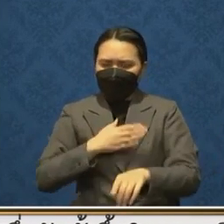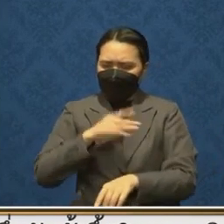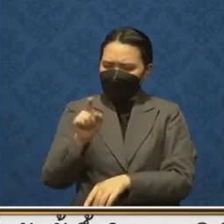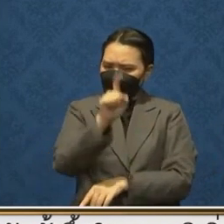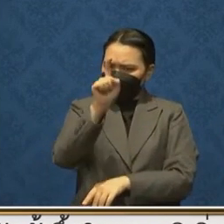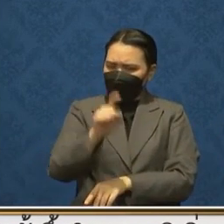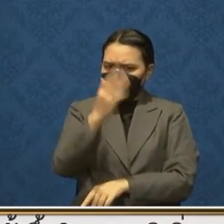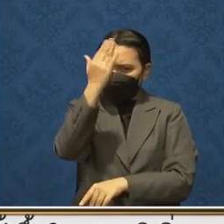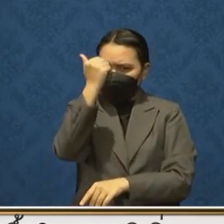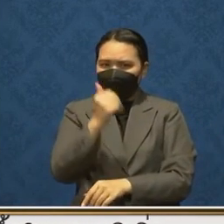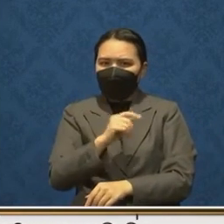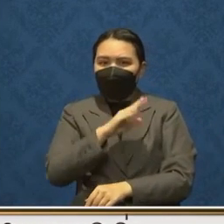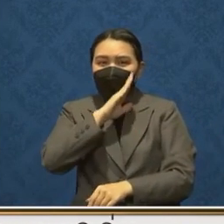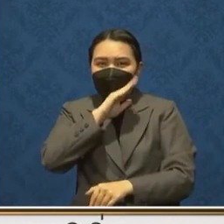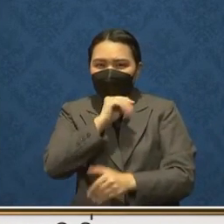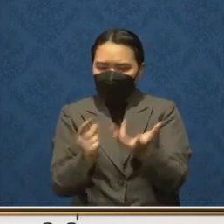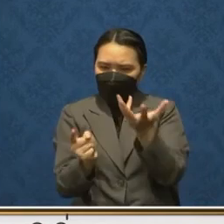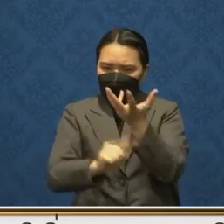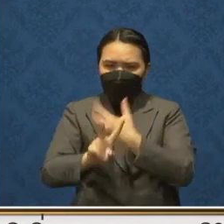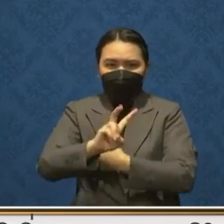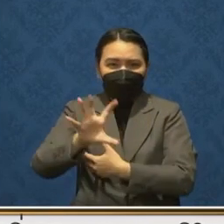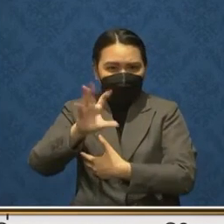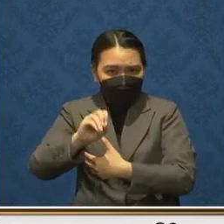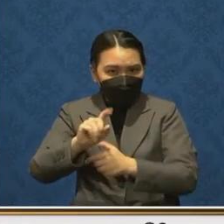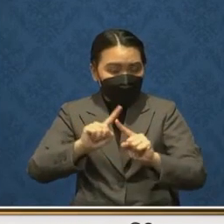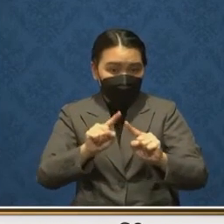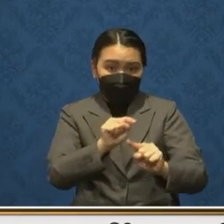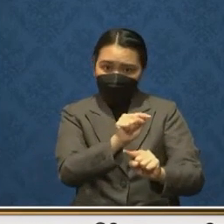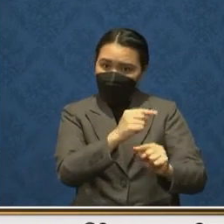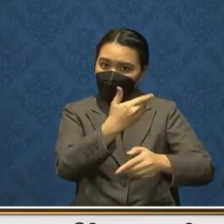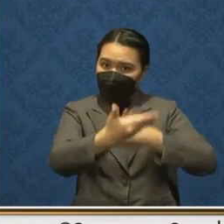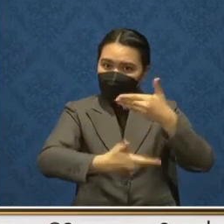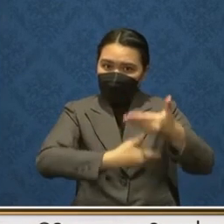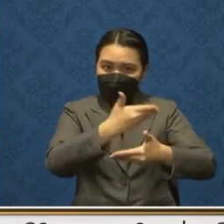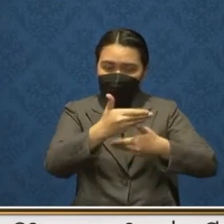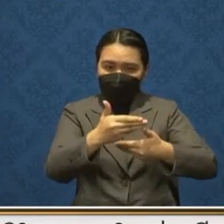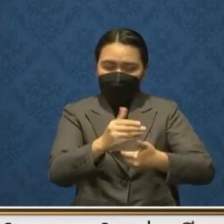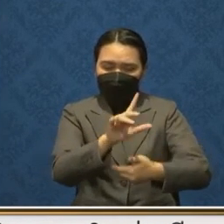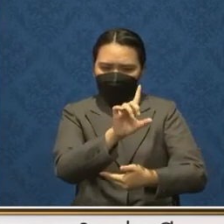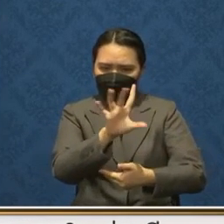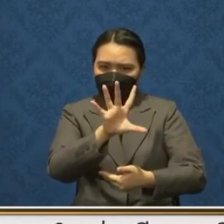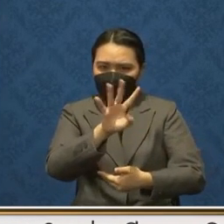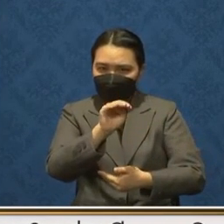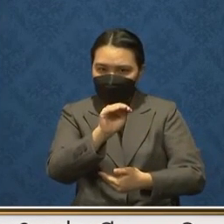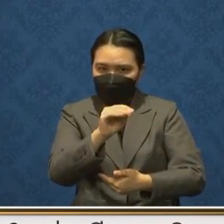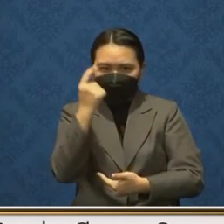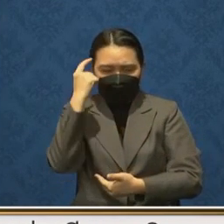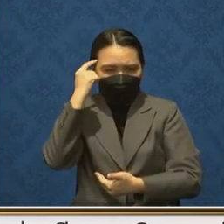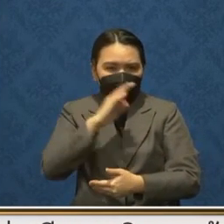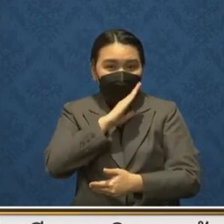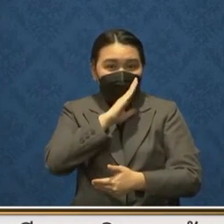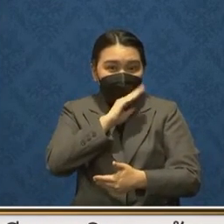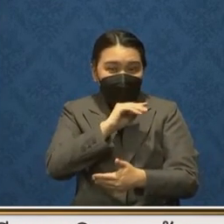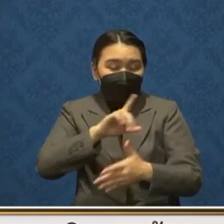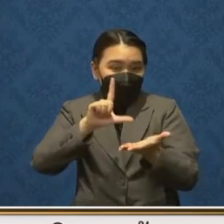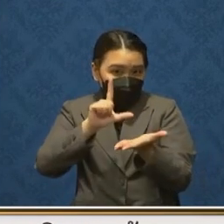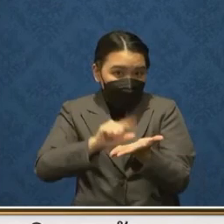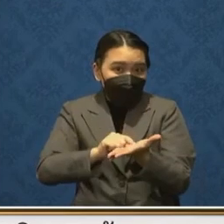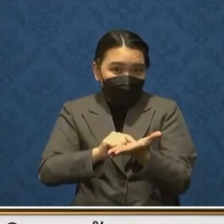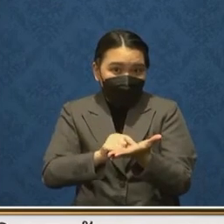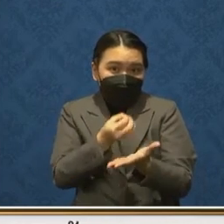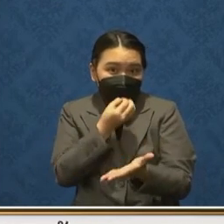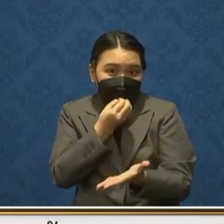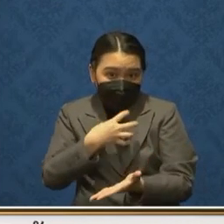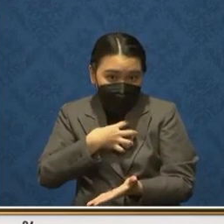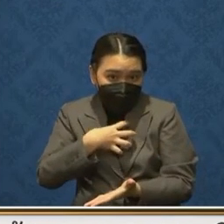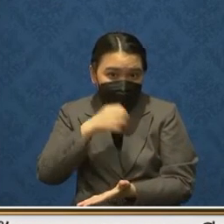งในขณที่หมู 250บ ท่าน อยากให้ ปัชชอนในบริโภคเหมือนขขพี่น